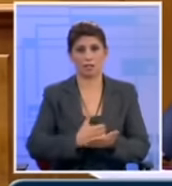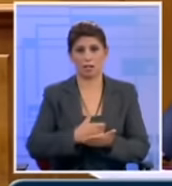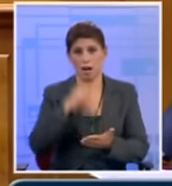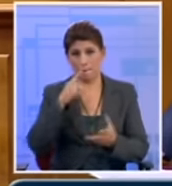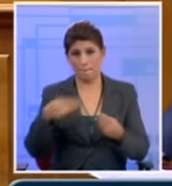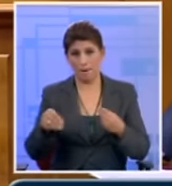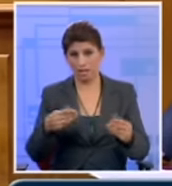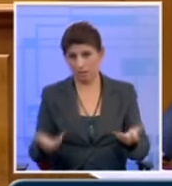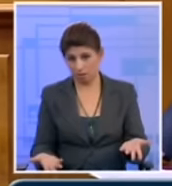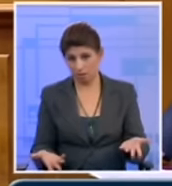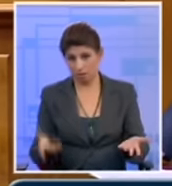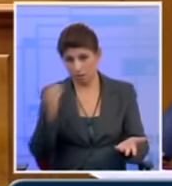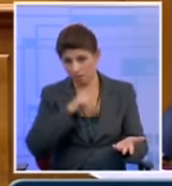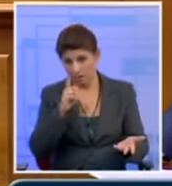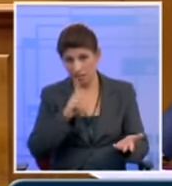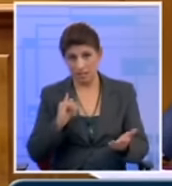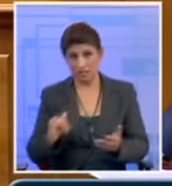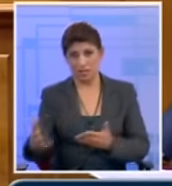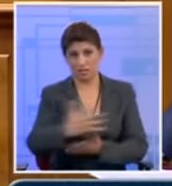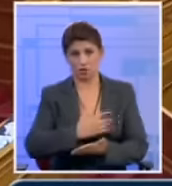Πλασματική. Πλασματική.